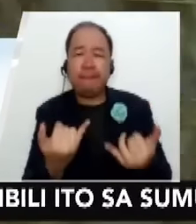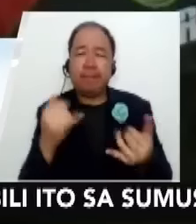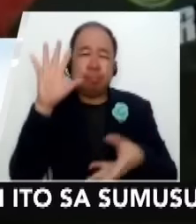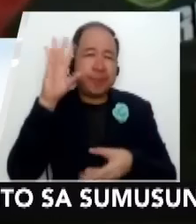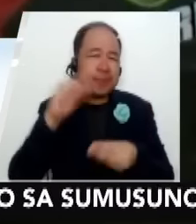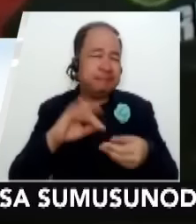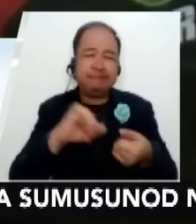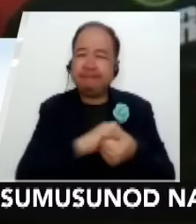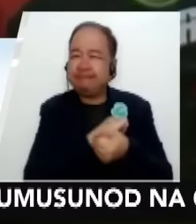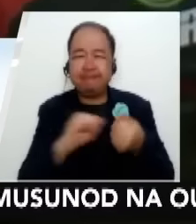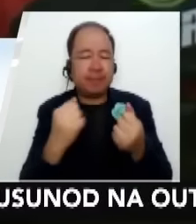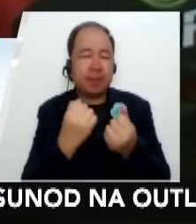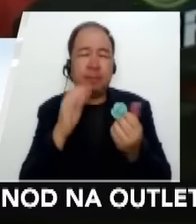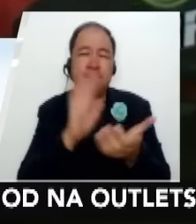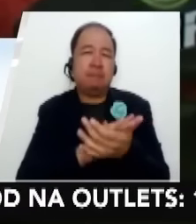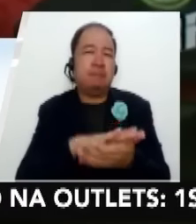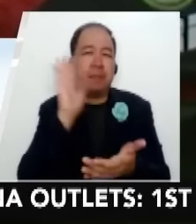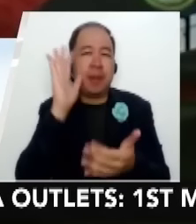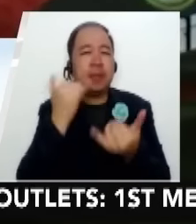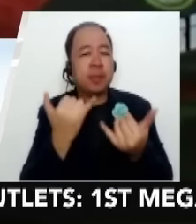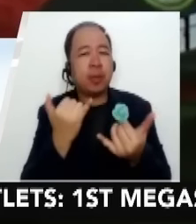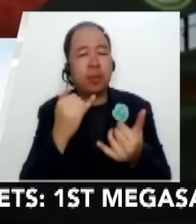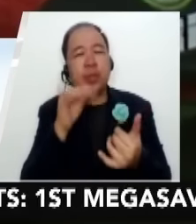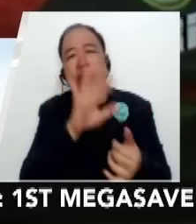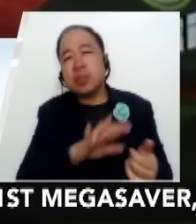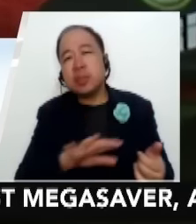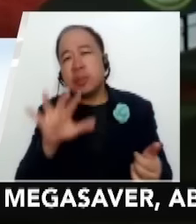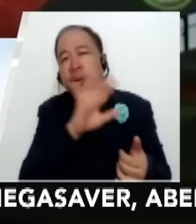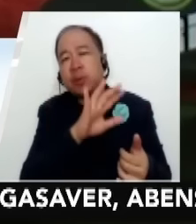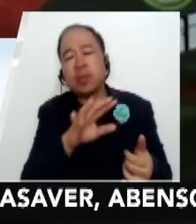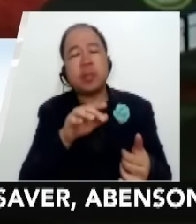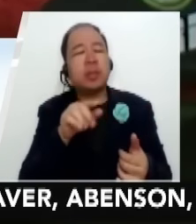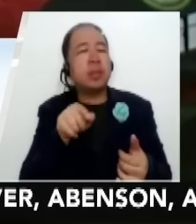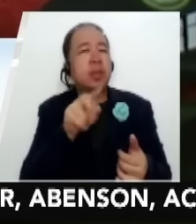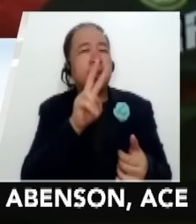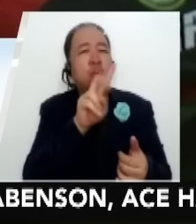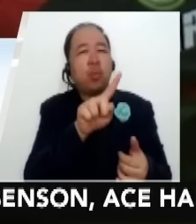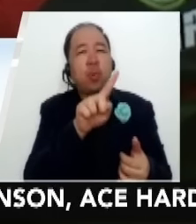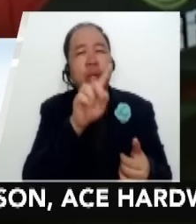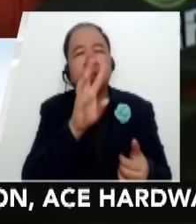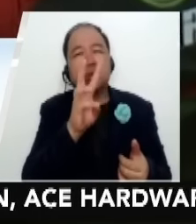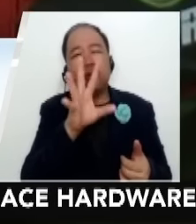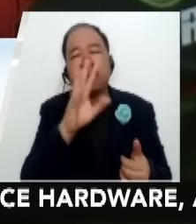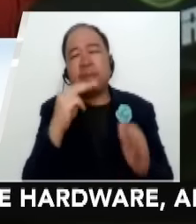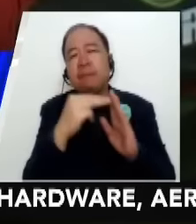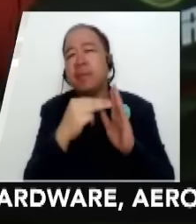na sa ngayon ay nakitala namin sa agrikultura ay umaabot na ng 165 million mahigit.